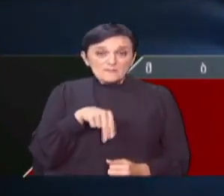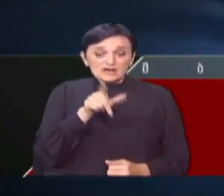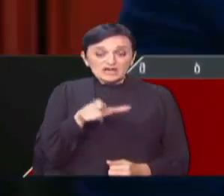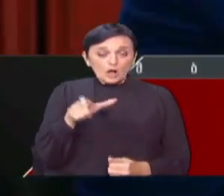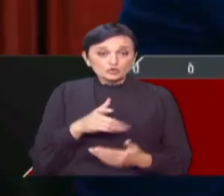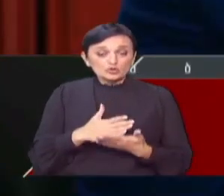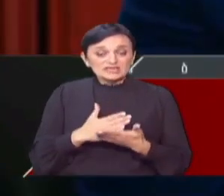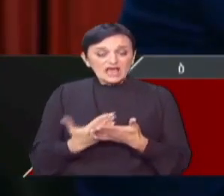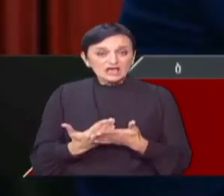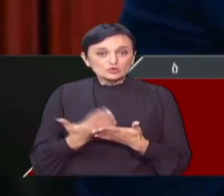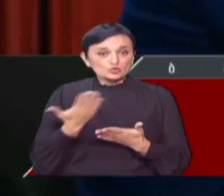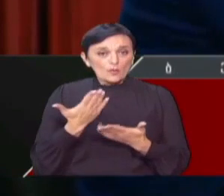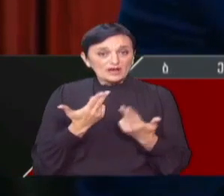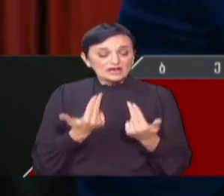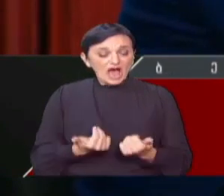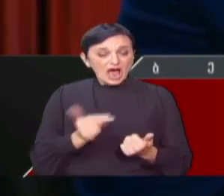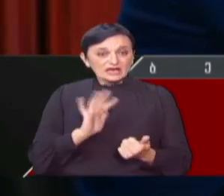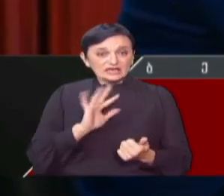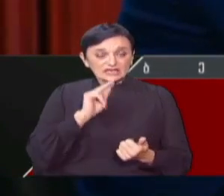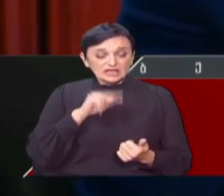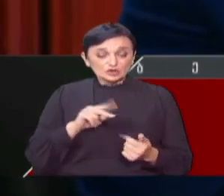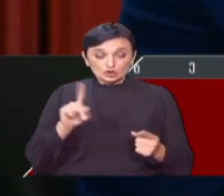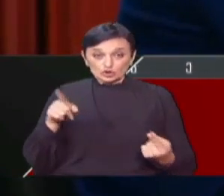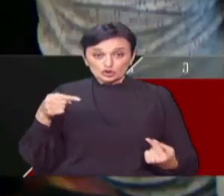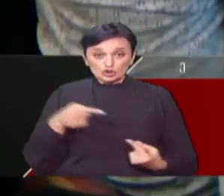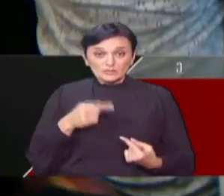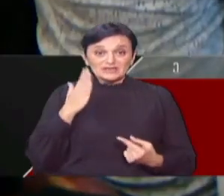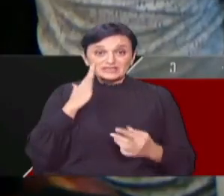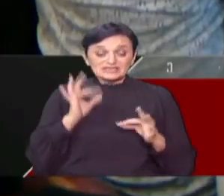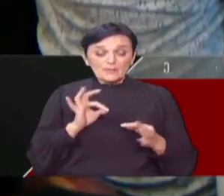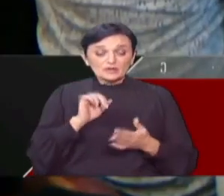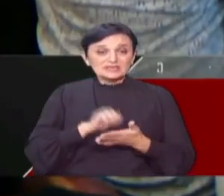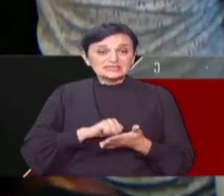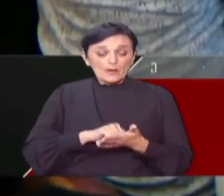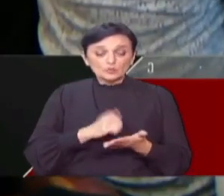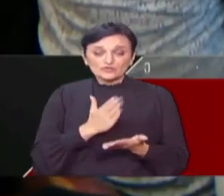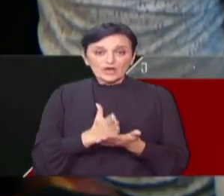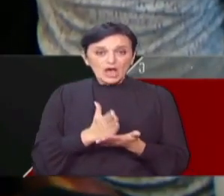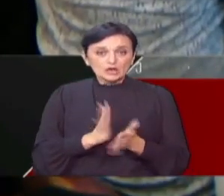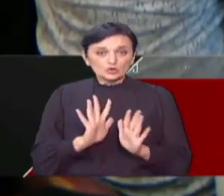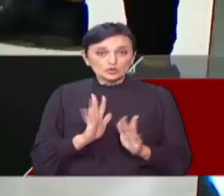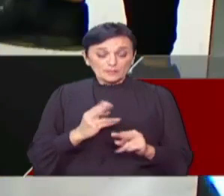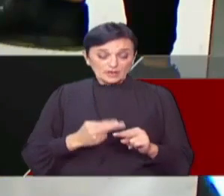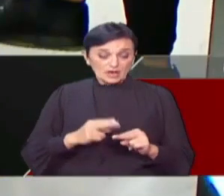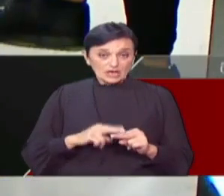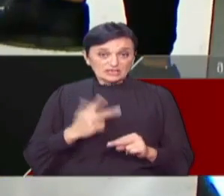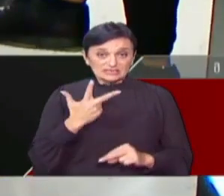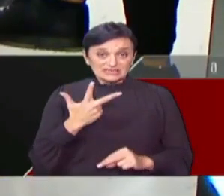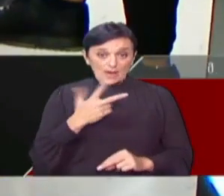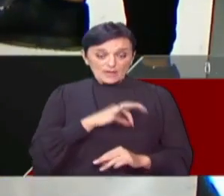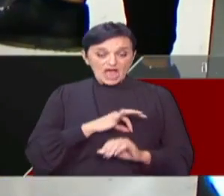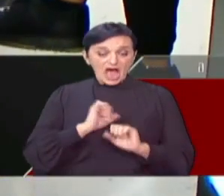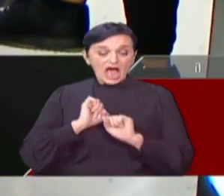იმ ნაწილს, რომლებიც არ აღიარებენ დანაშაულს. შესაბამისად, სამართლებრივი საფუძველი არ არსებობს, რომ აღნიშნული სამი